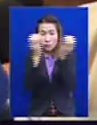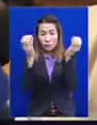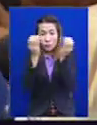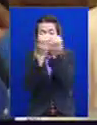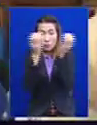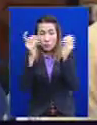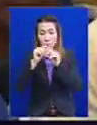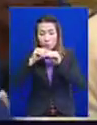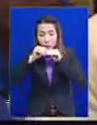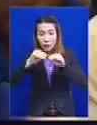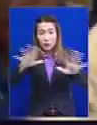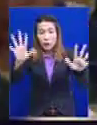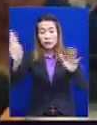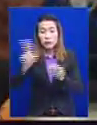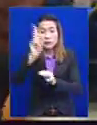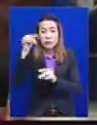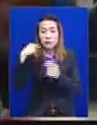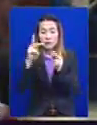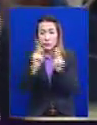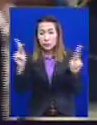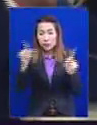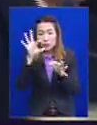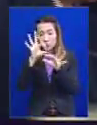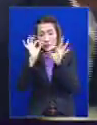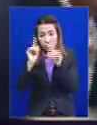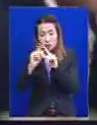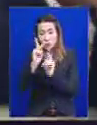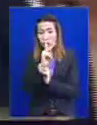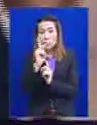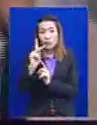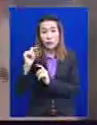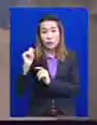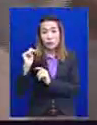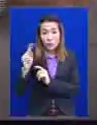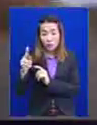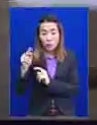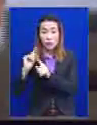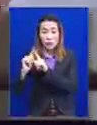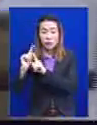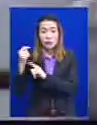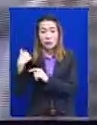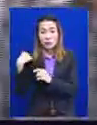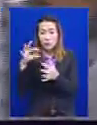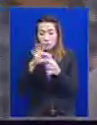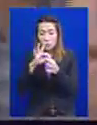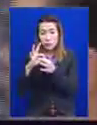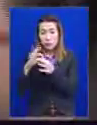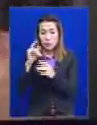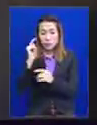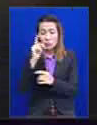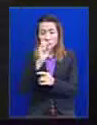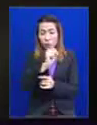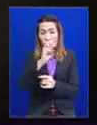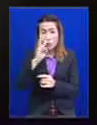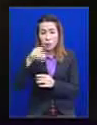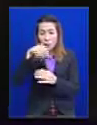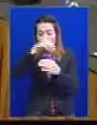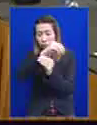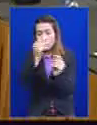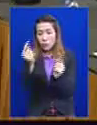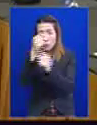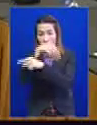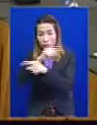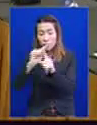ช้ได้กำหนดให้คณะกรรมการการเลือกตั้งหรือกกต.ดำเนินการจัดให้มีการเลือกแบบสว.แบบไขว้ให้แล้วเสร็